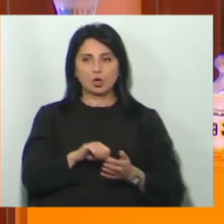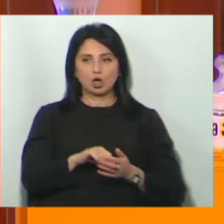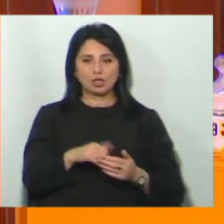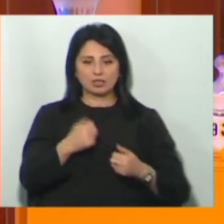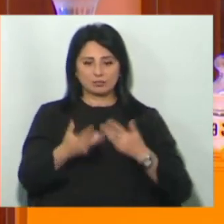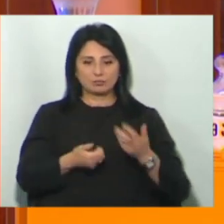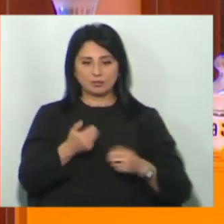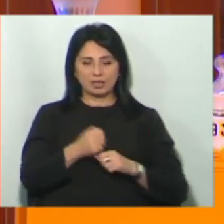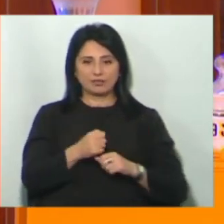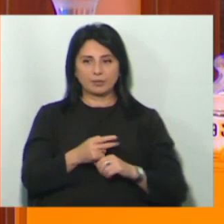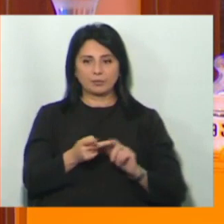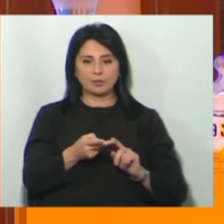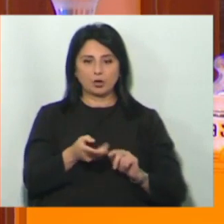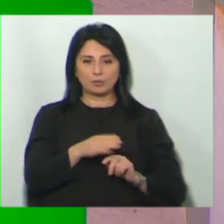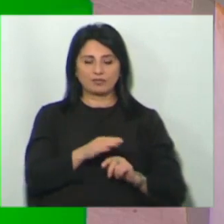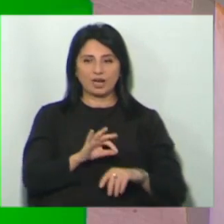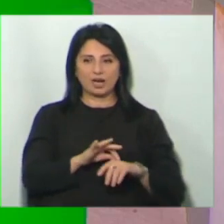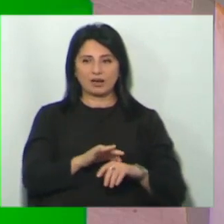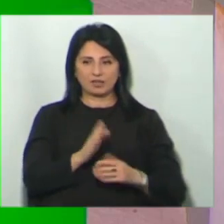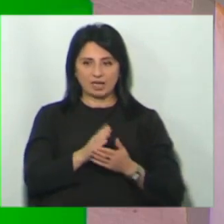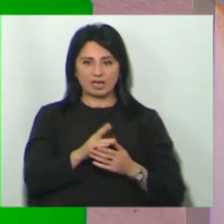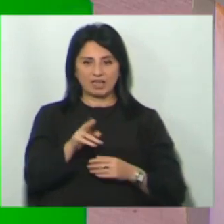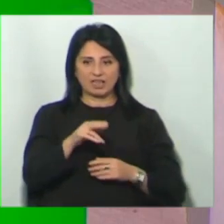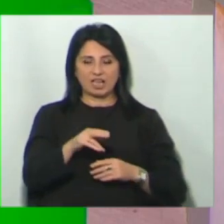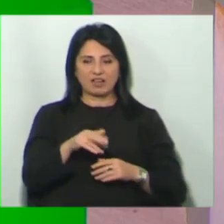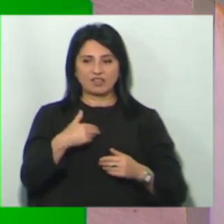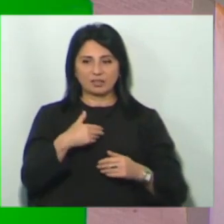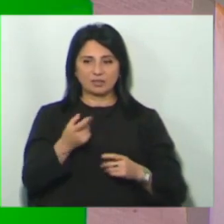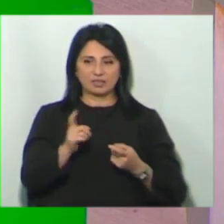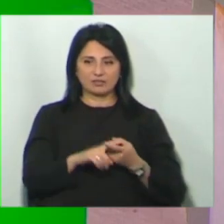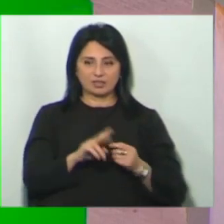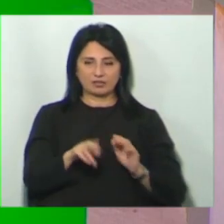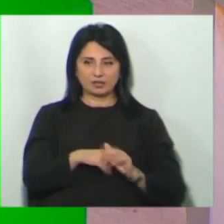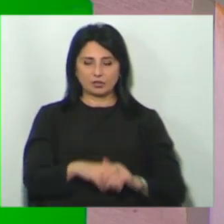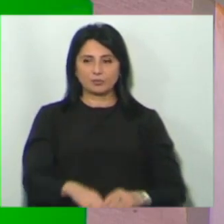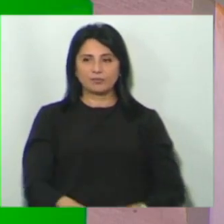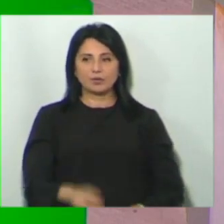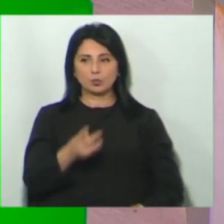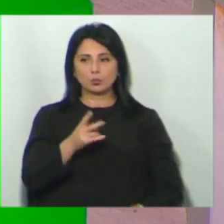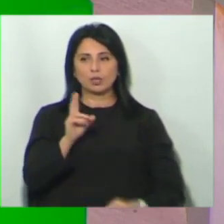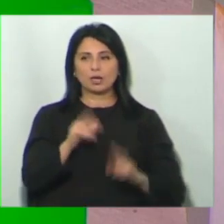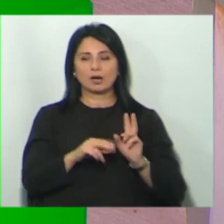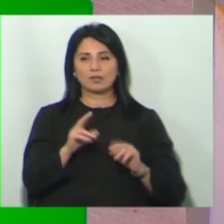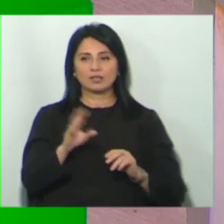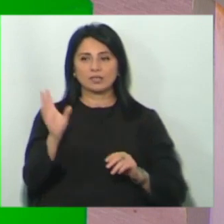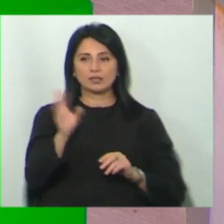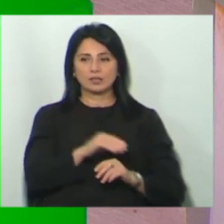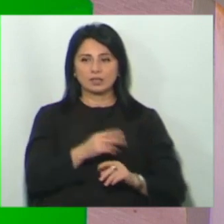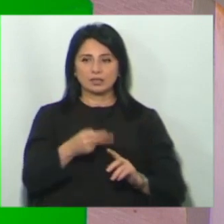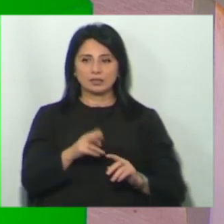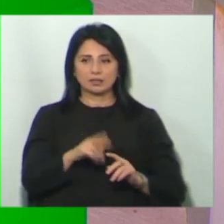მის წარმოქმნაში და მეორე მხრივ კანი არის D ვიტამინის ზეგავლენის ქვეშ. Უნდა გავითვალისწინოთ ყველა